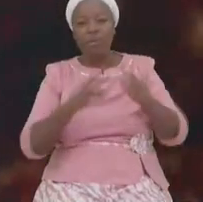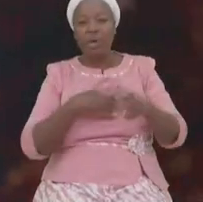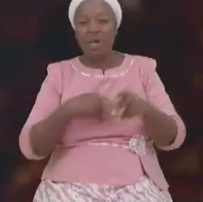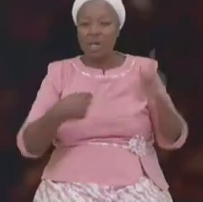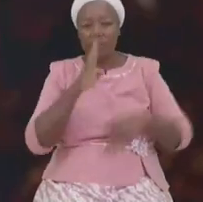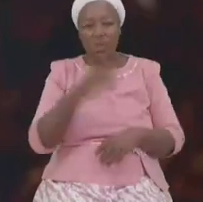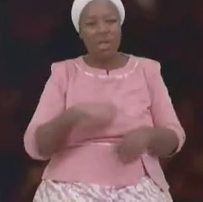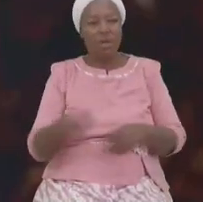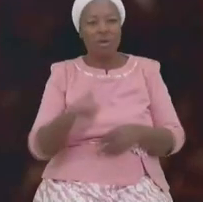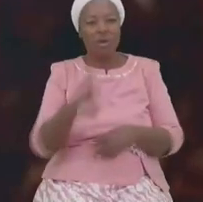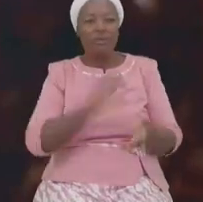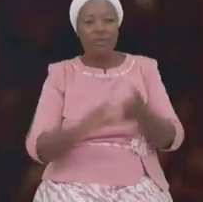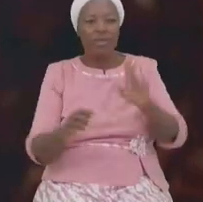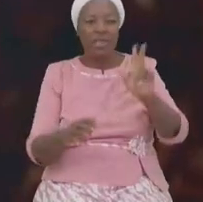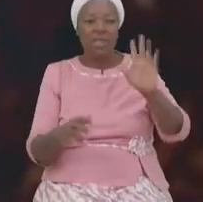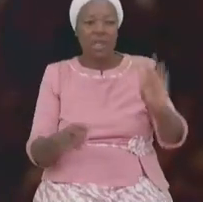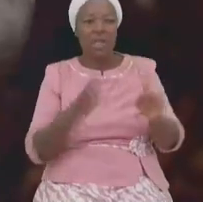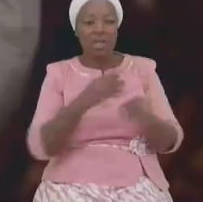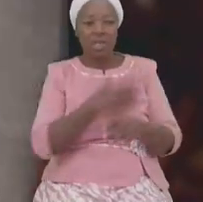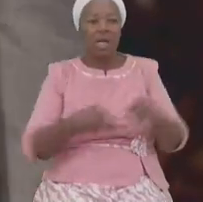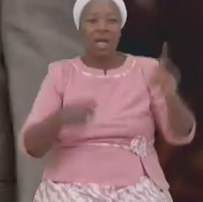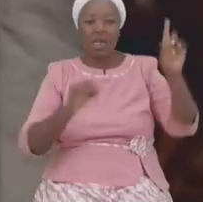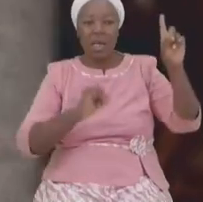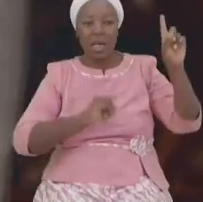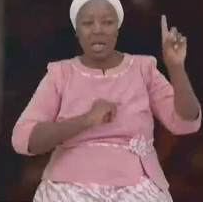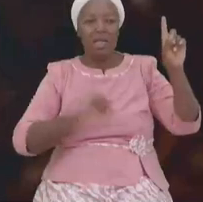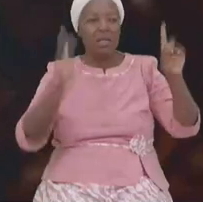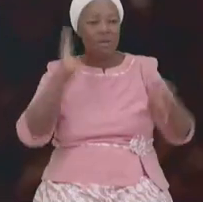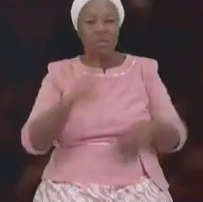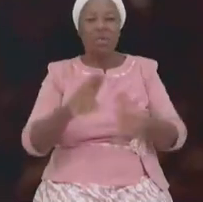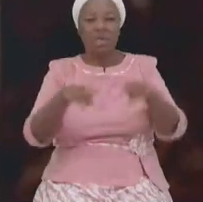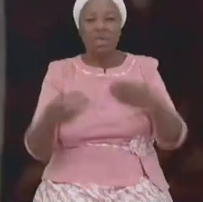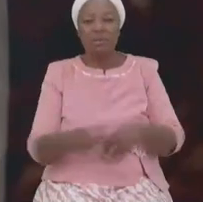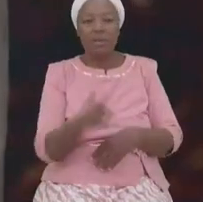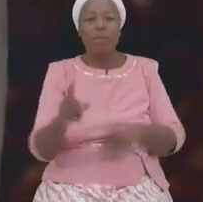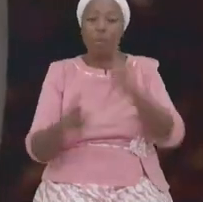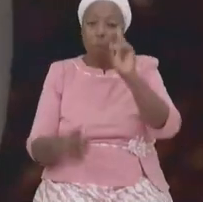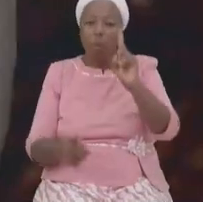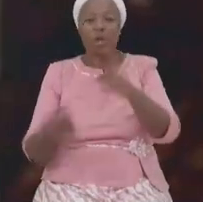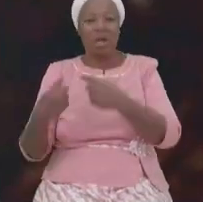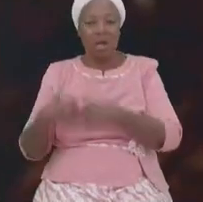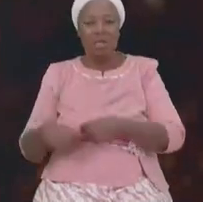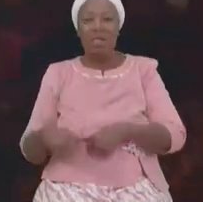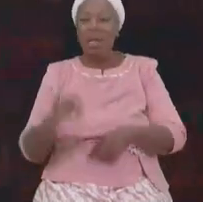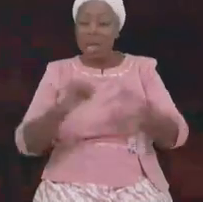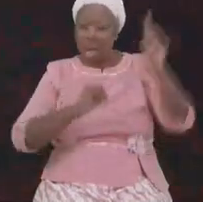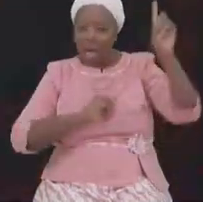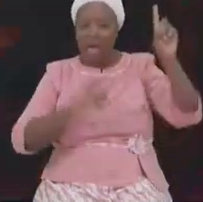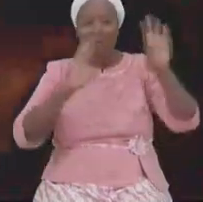dit, je leur donnerai un même cœur. Je leur donnerai, eux